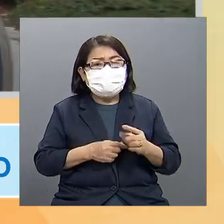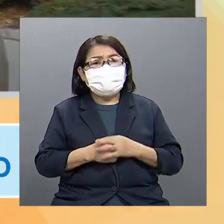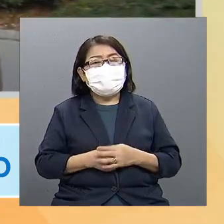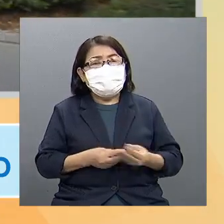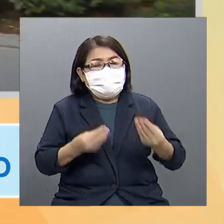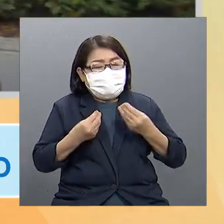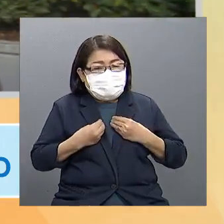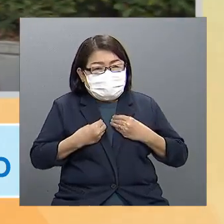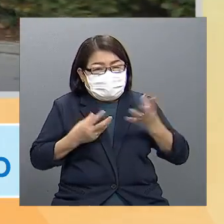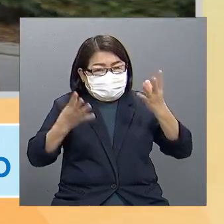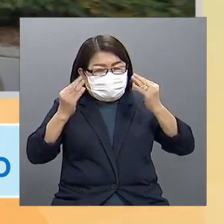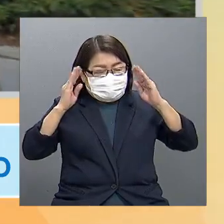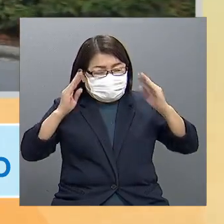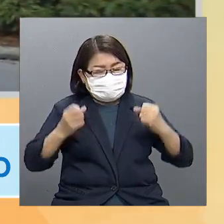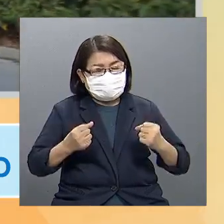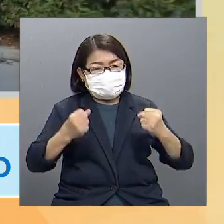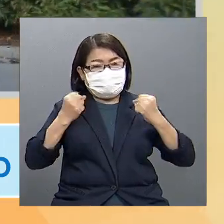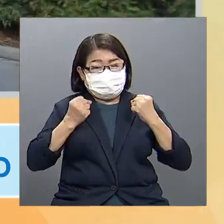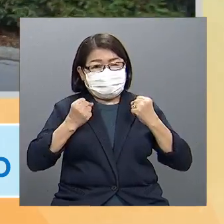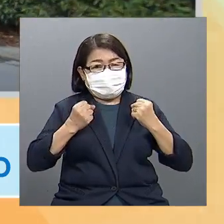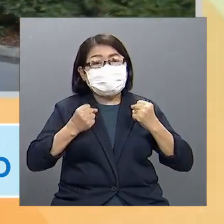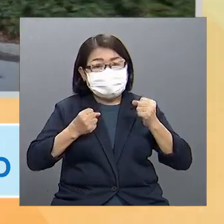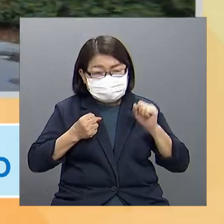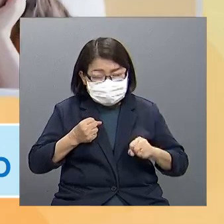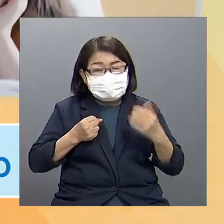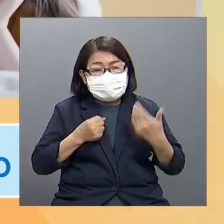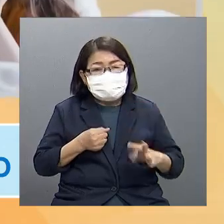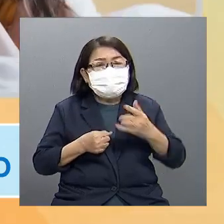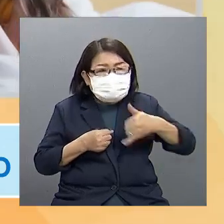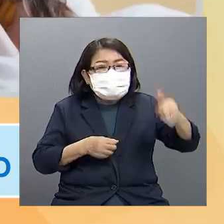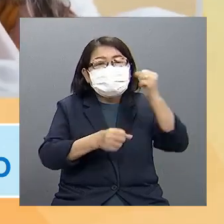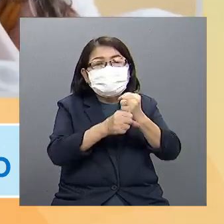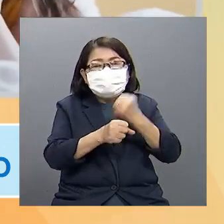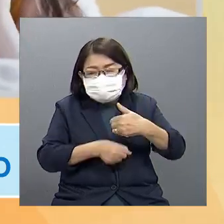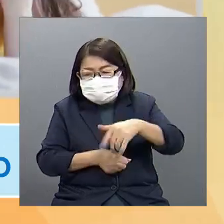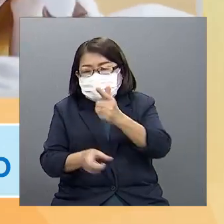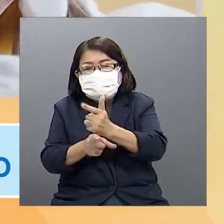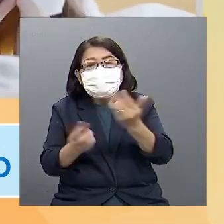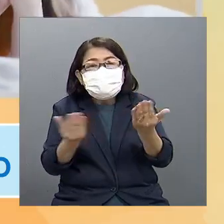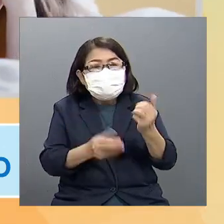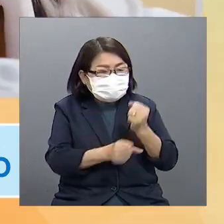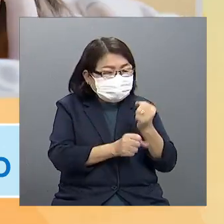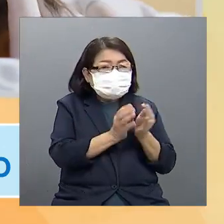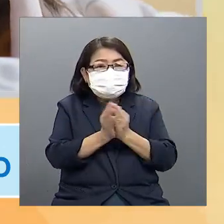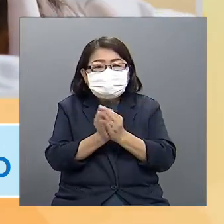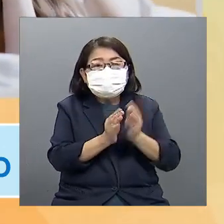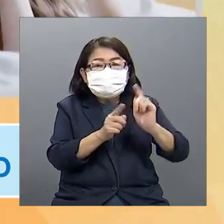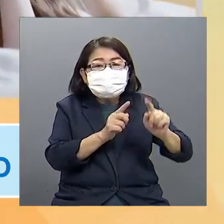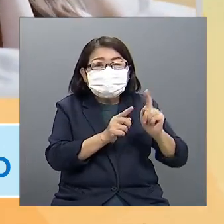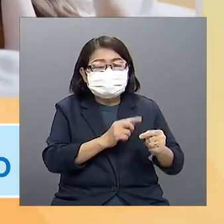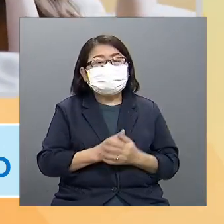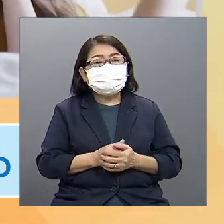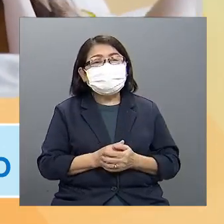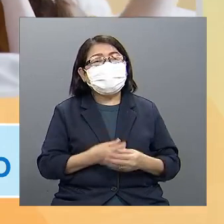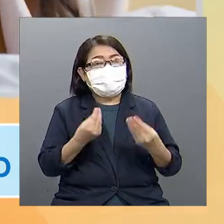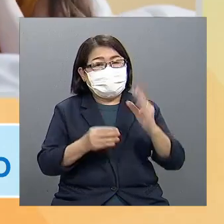เราให้เต็มอิ่มอยู่เสมอเพราะเรายังมีภารกิจที่จะต้องดูแลลูกๆนะคะก็อยากให้ท่านเติมพลัง